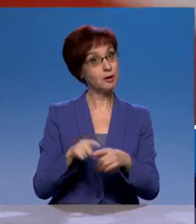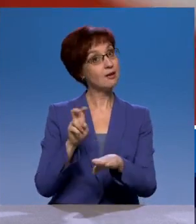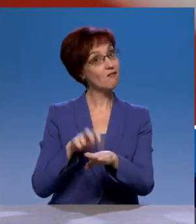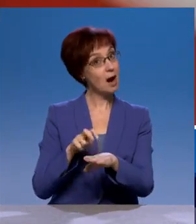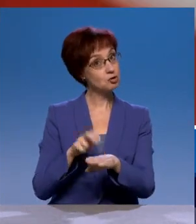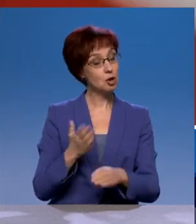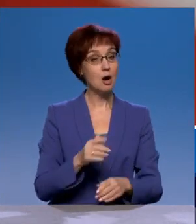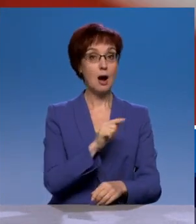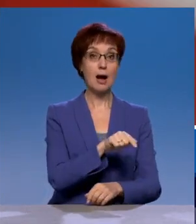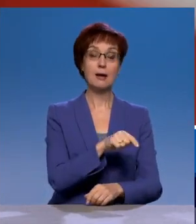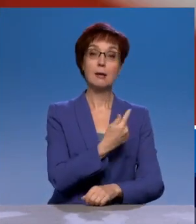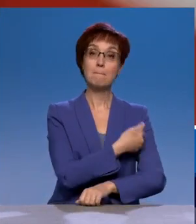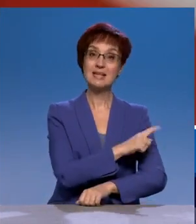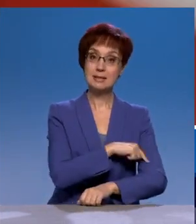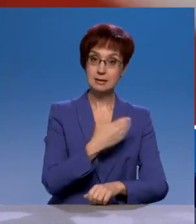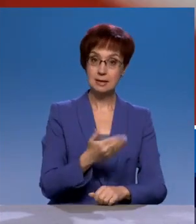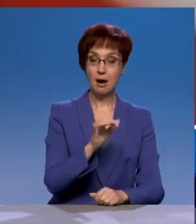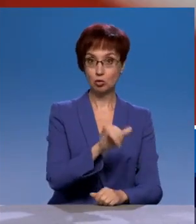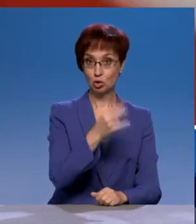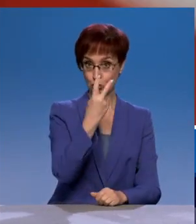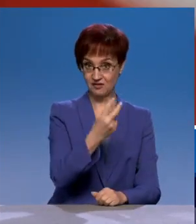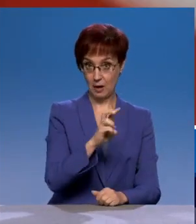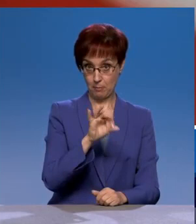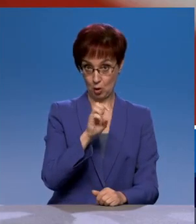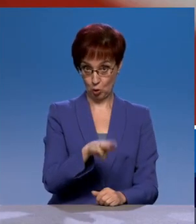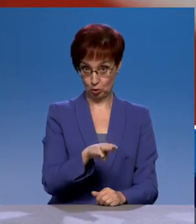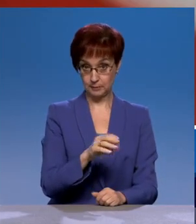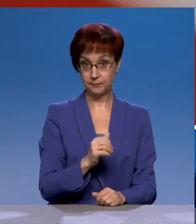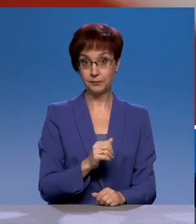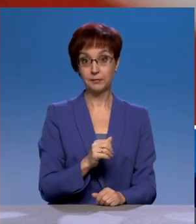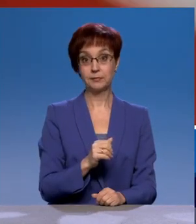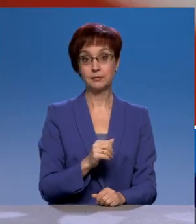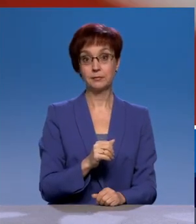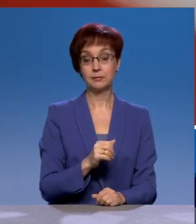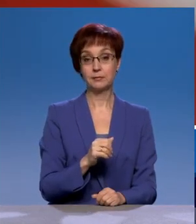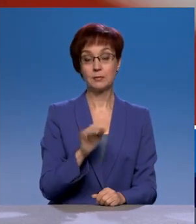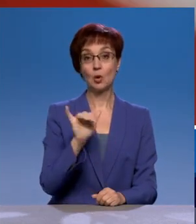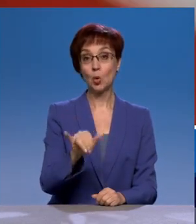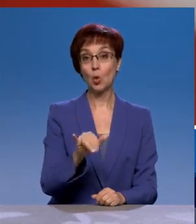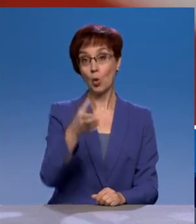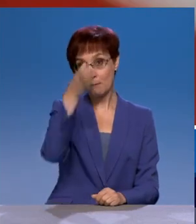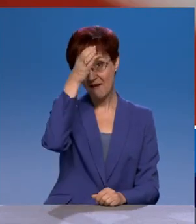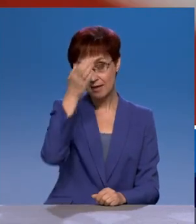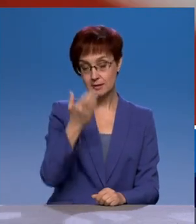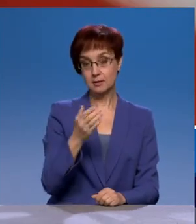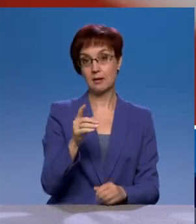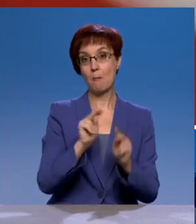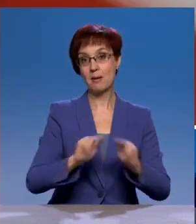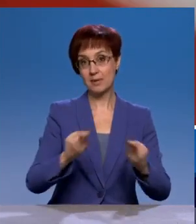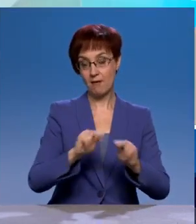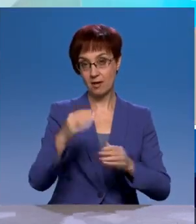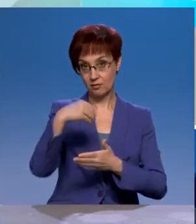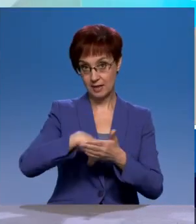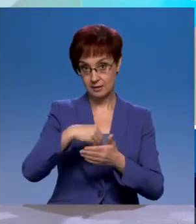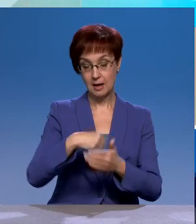должен быть. Ну, если мы поделим 50 тысяч на МРОТ, это будет примерно 4 МРОТ. Да. У медсестры 2 МРОТ. У профессорско-преподавательского состава медицинских вузов и